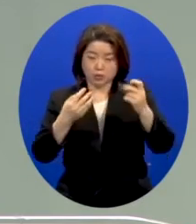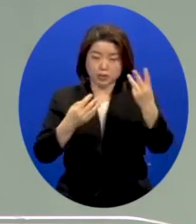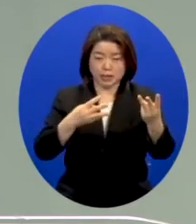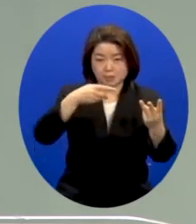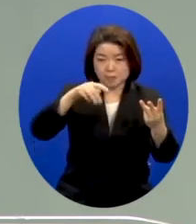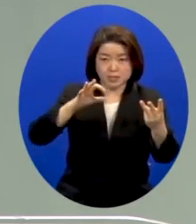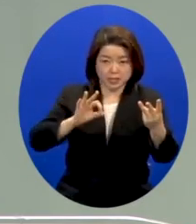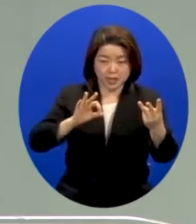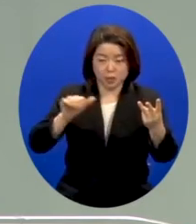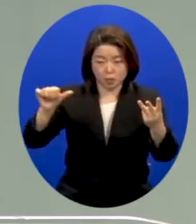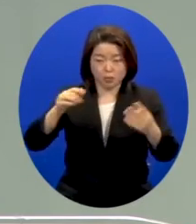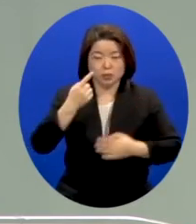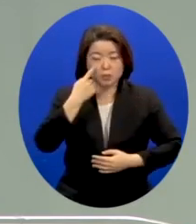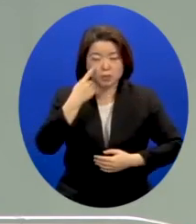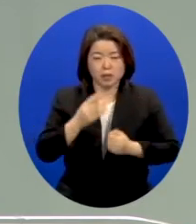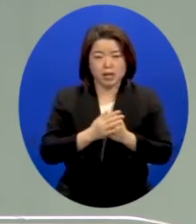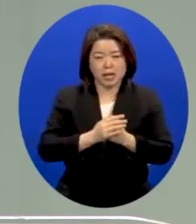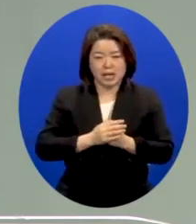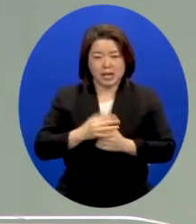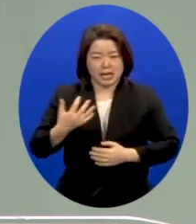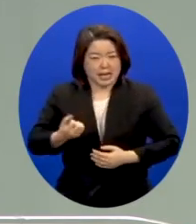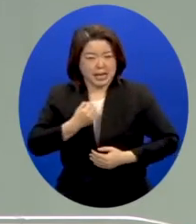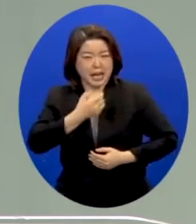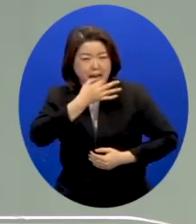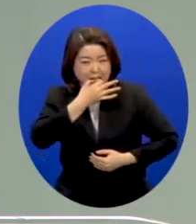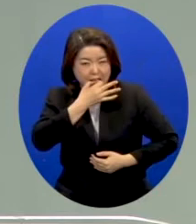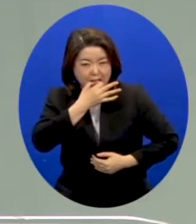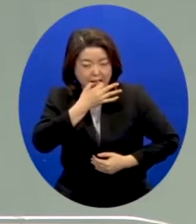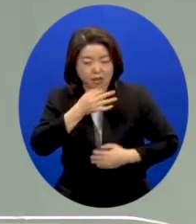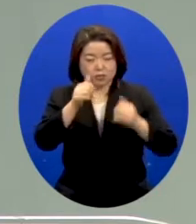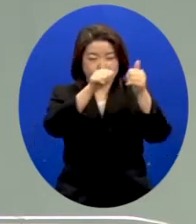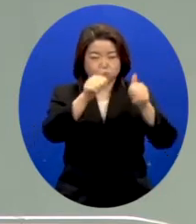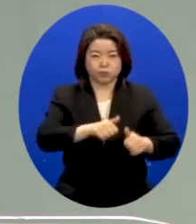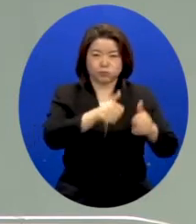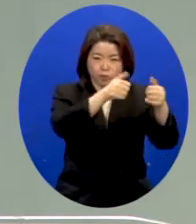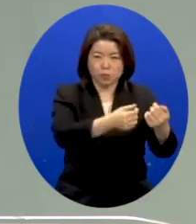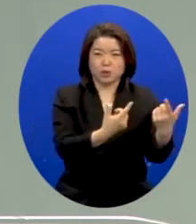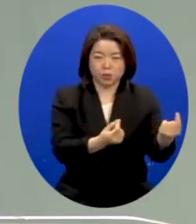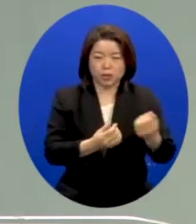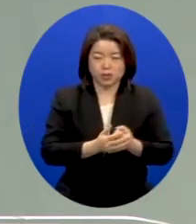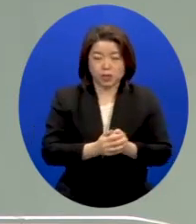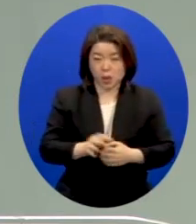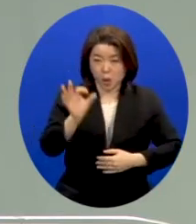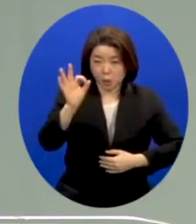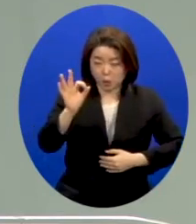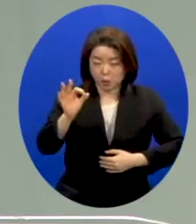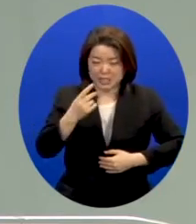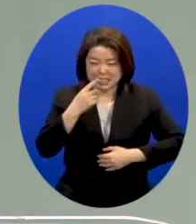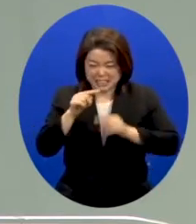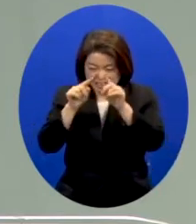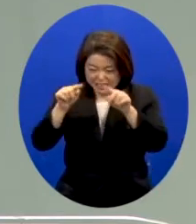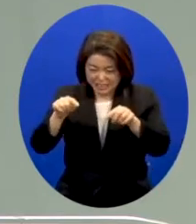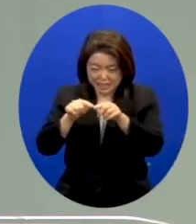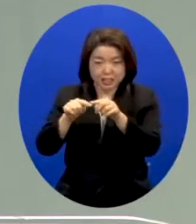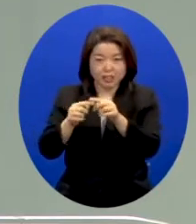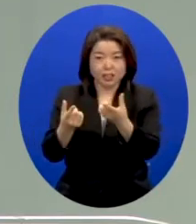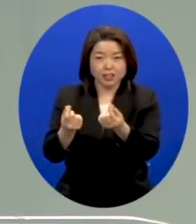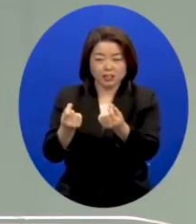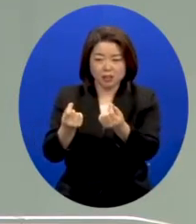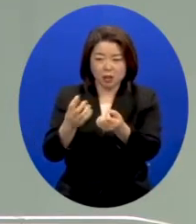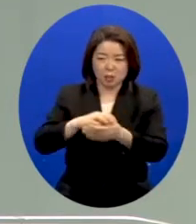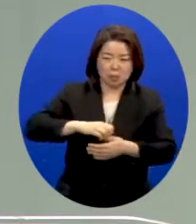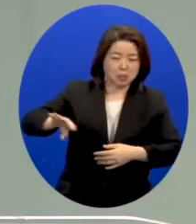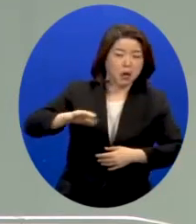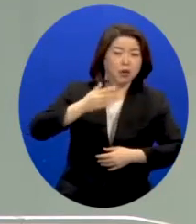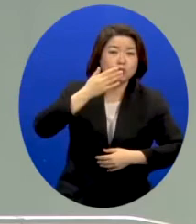우상숭배 라고 했습니다 돈 종이조각 에 불과할 만큼 정말 어떻게 보면 아무것도 아닌